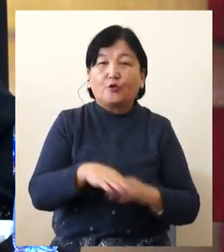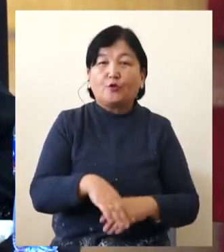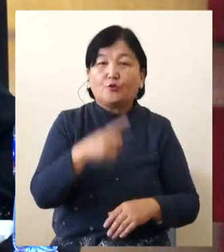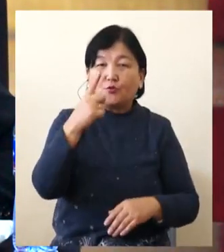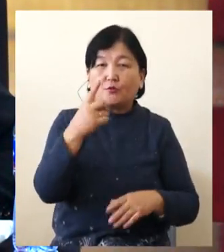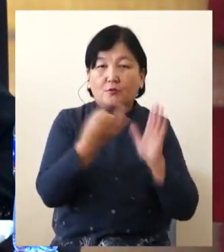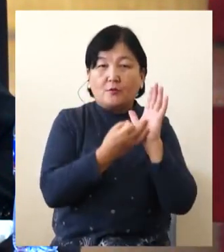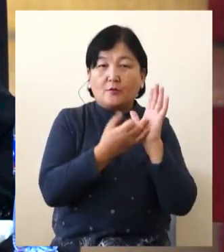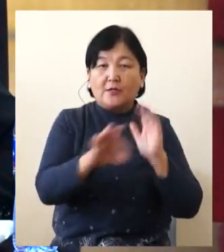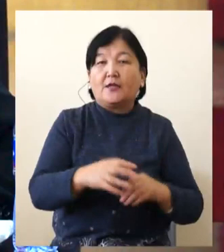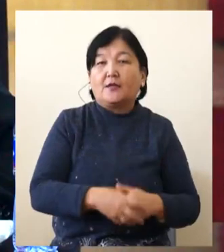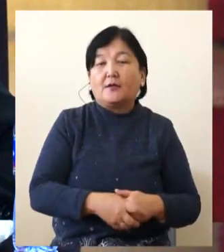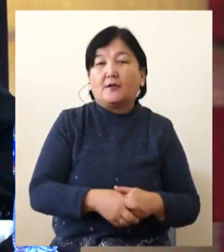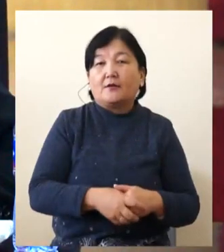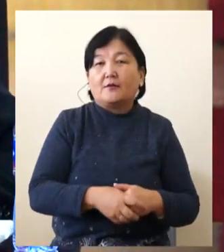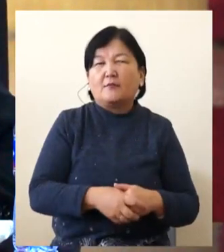170